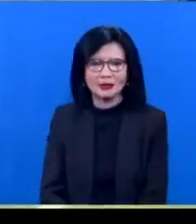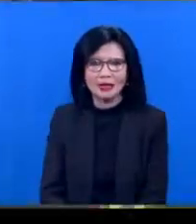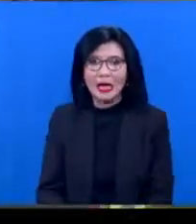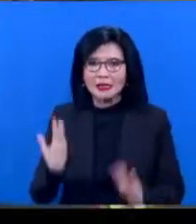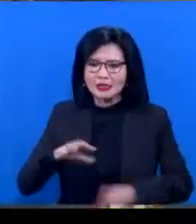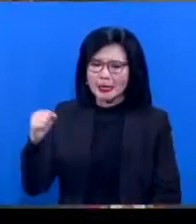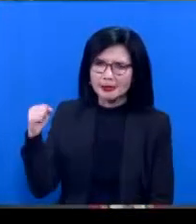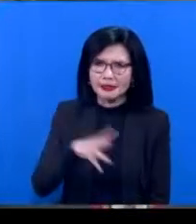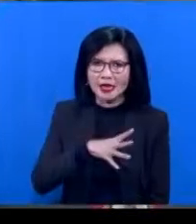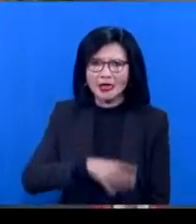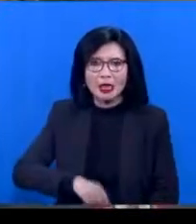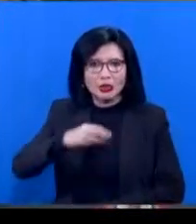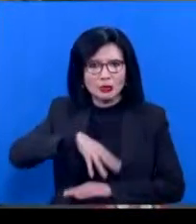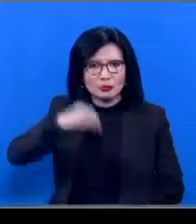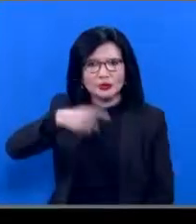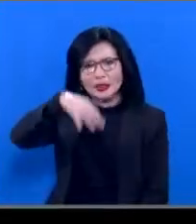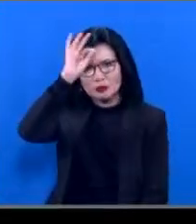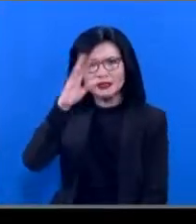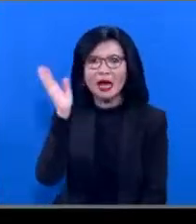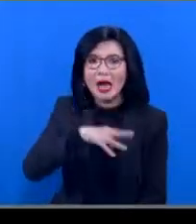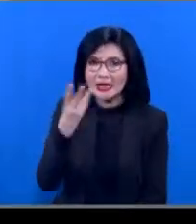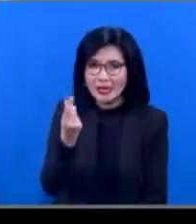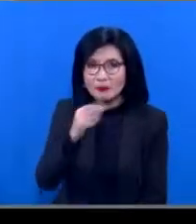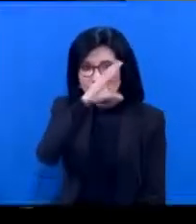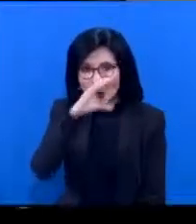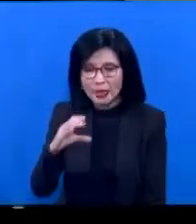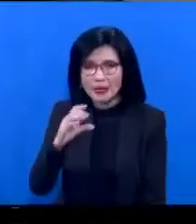serangan di Mabes Polri pada Rabu sore kemarin.